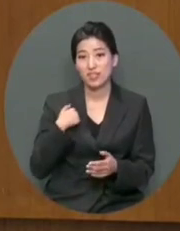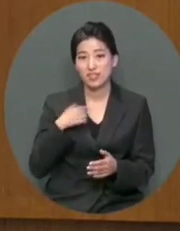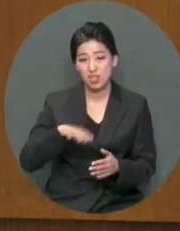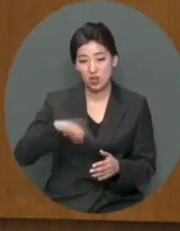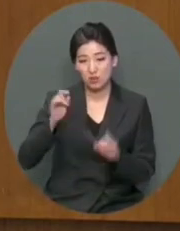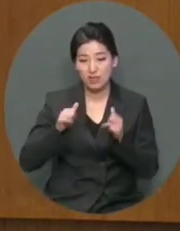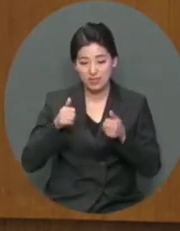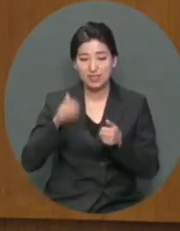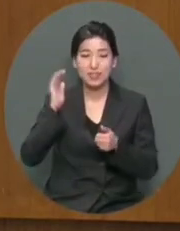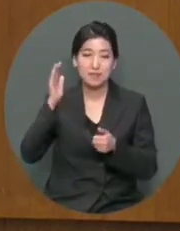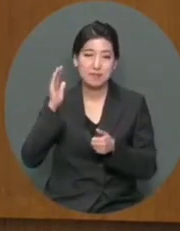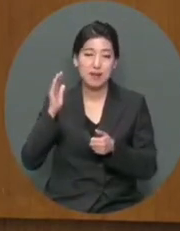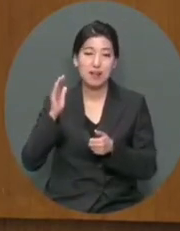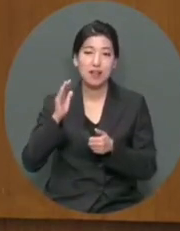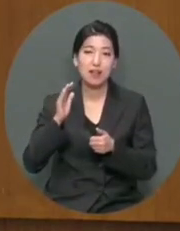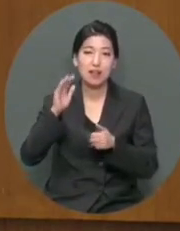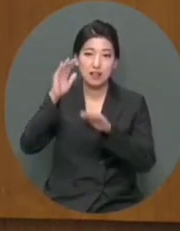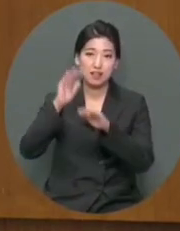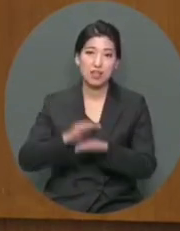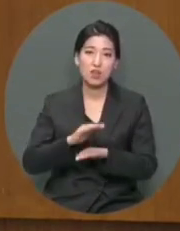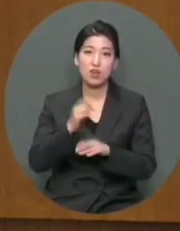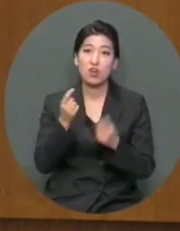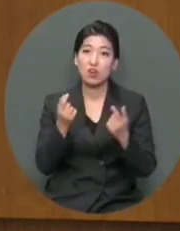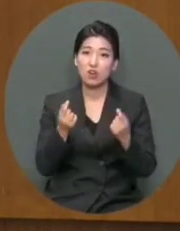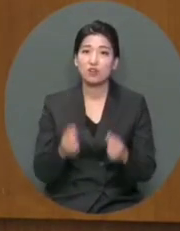처음에 말씀드렸습니다만은